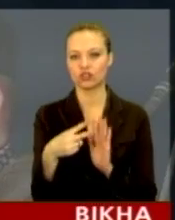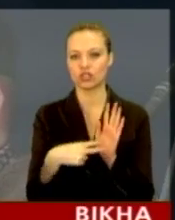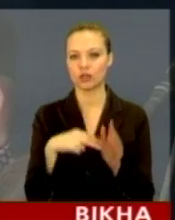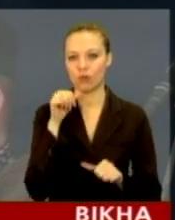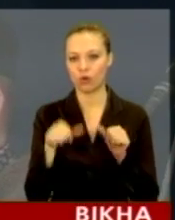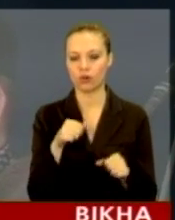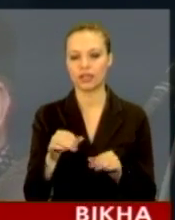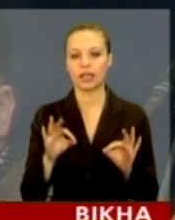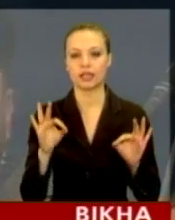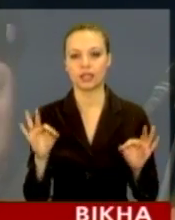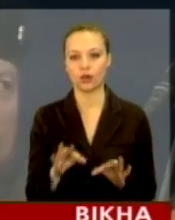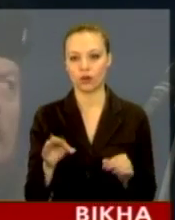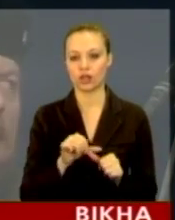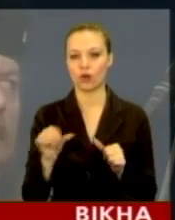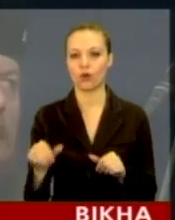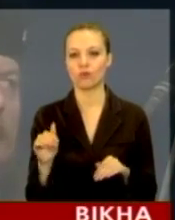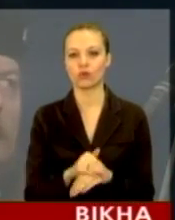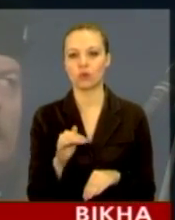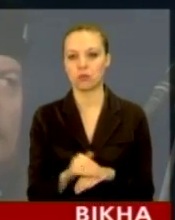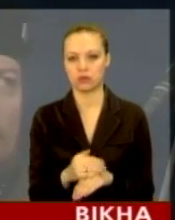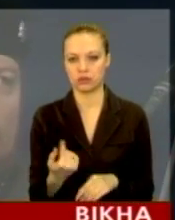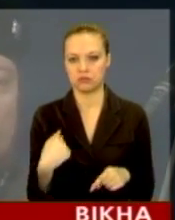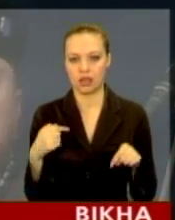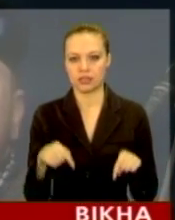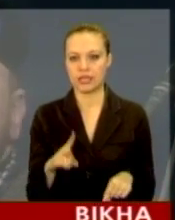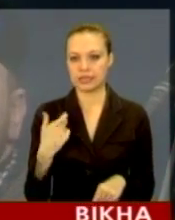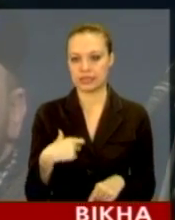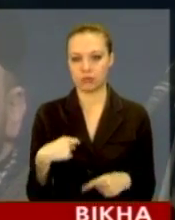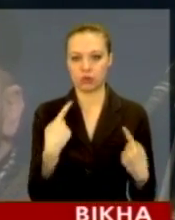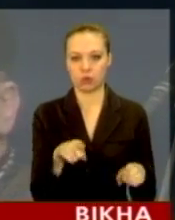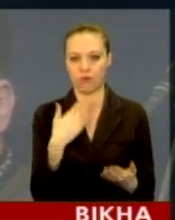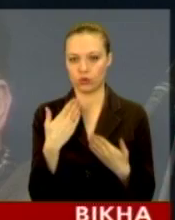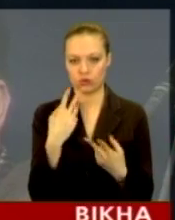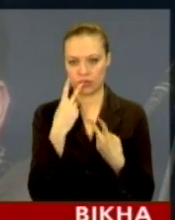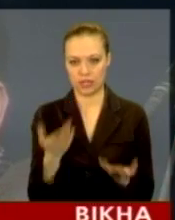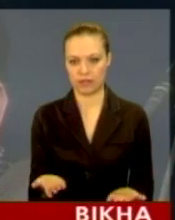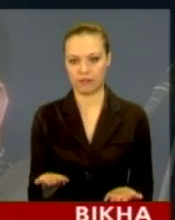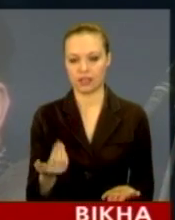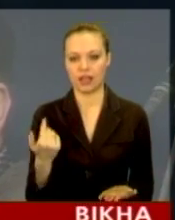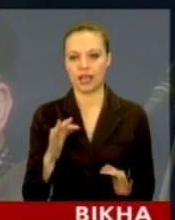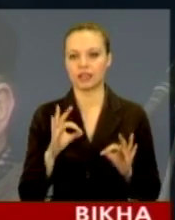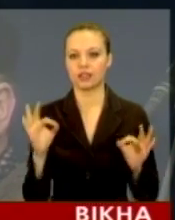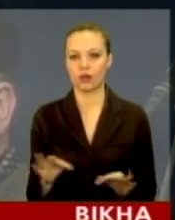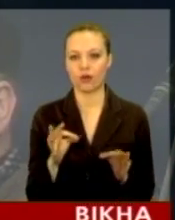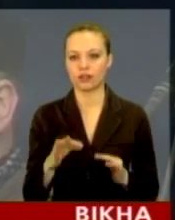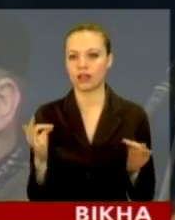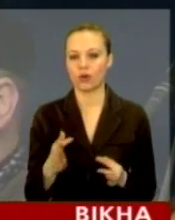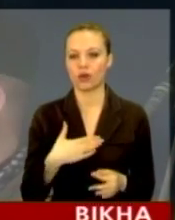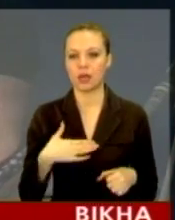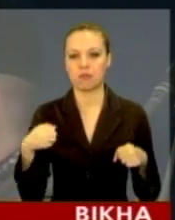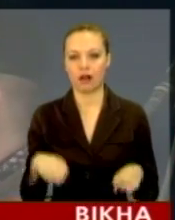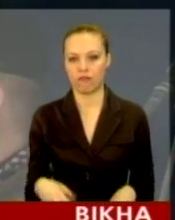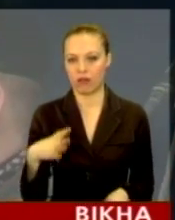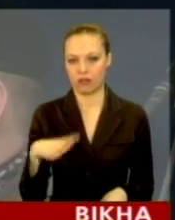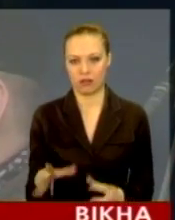року. Ніколи, крім доброти, я здесь к себе другого отношения не видел. Никогда никакие мои права не